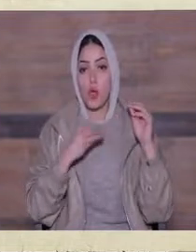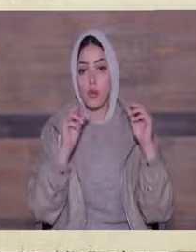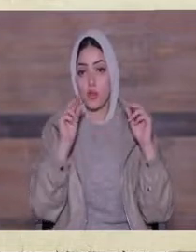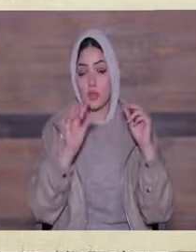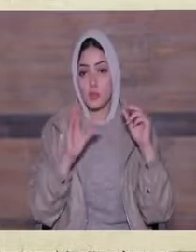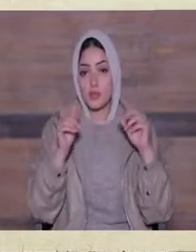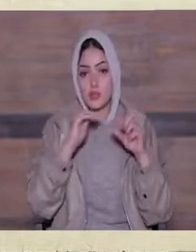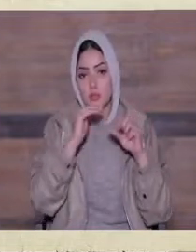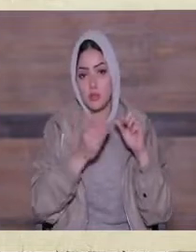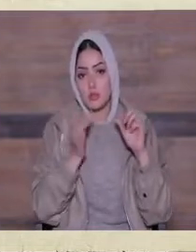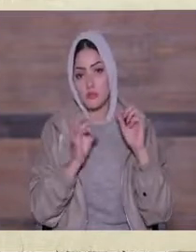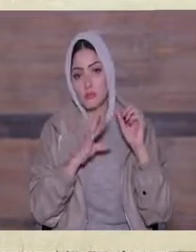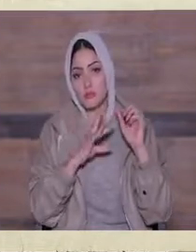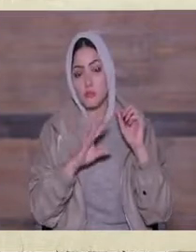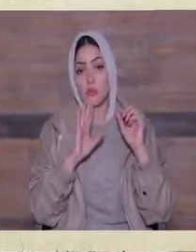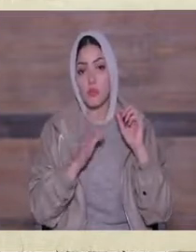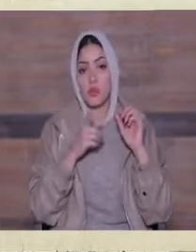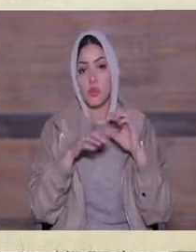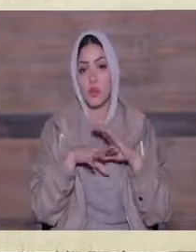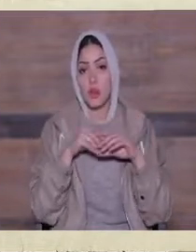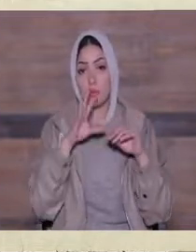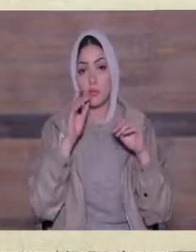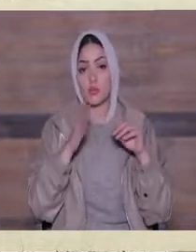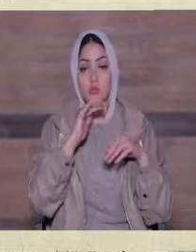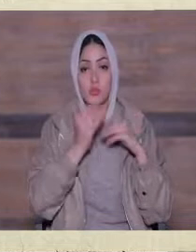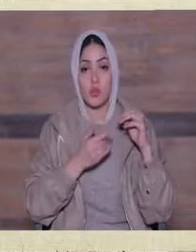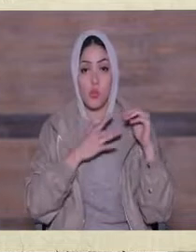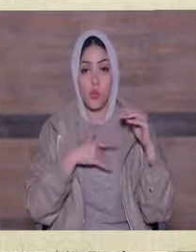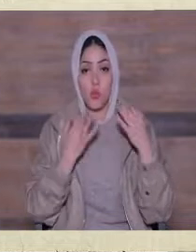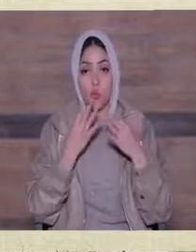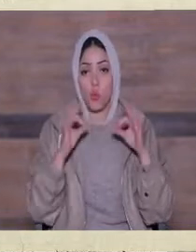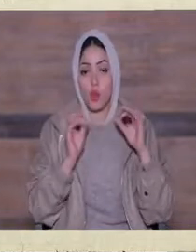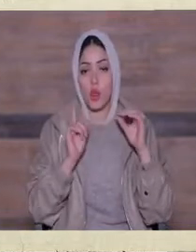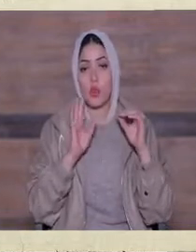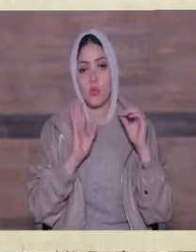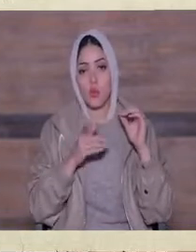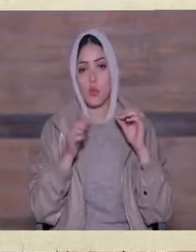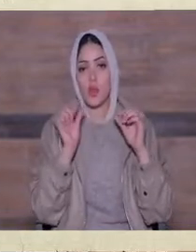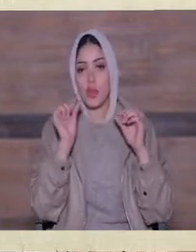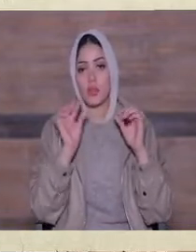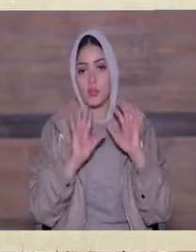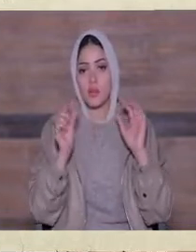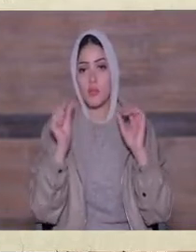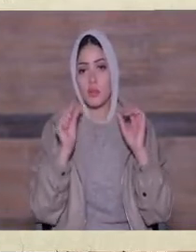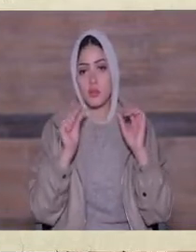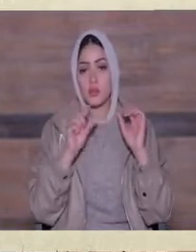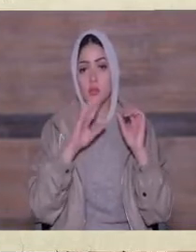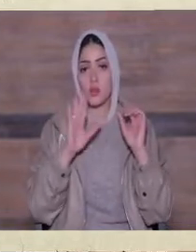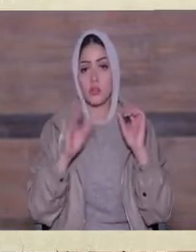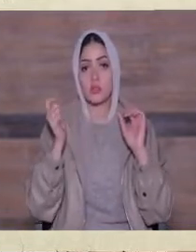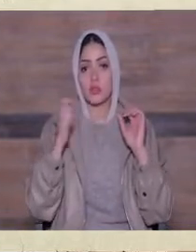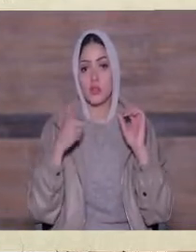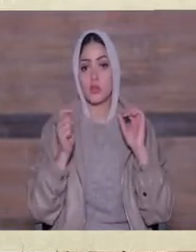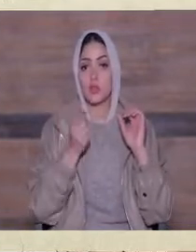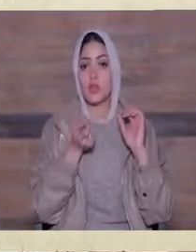الحاجة الى استئصال الثدي بالكامل، وبدون الحاجة لاستئصال الغدد الليمفاوية. كمان العلاج